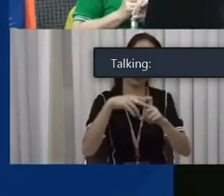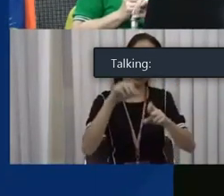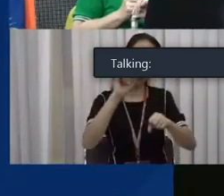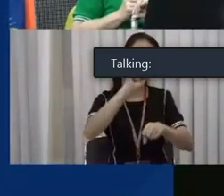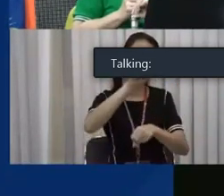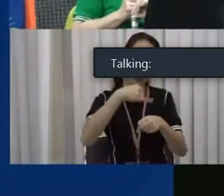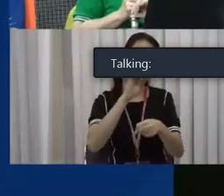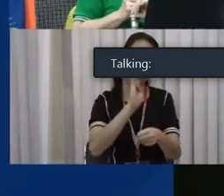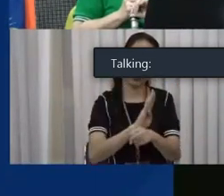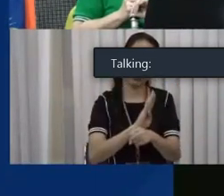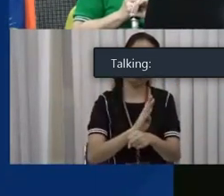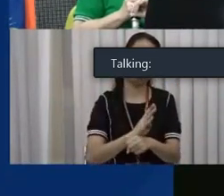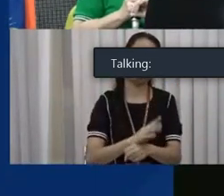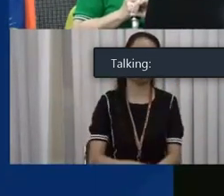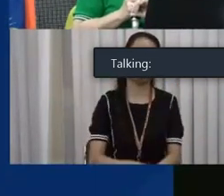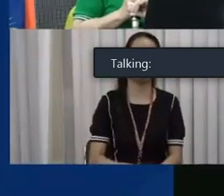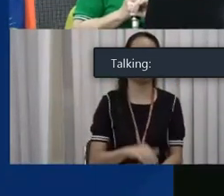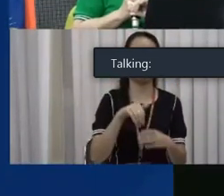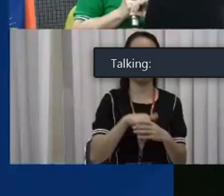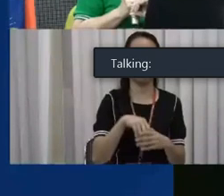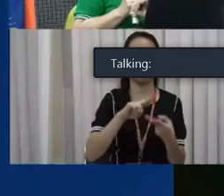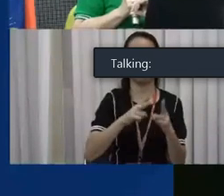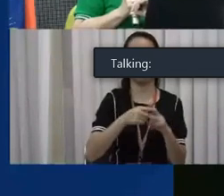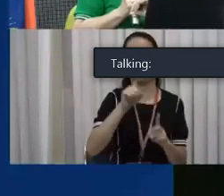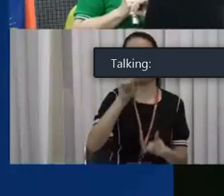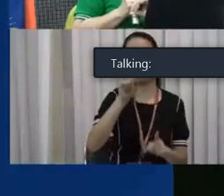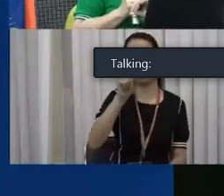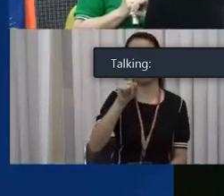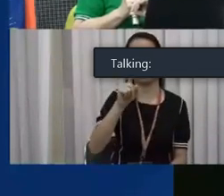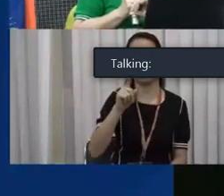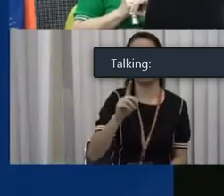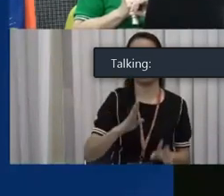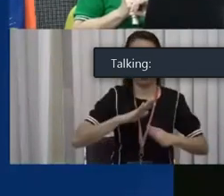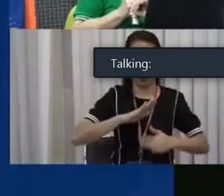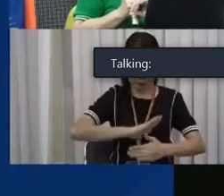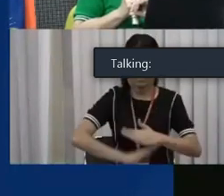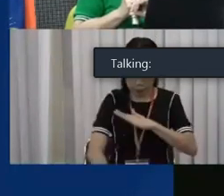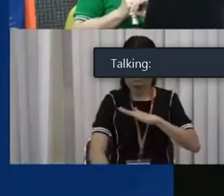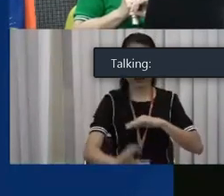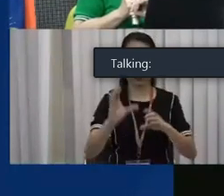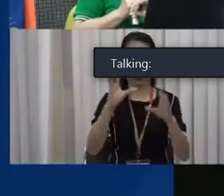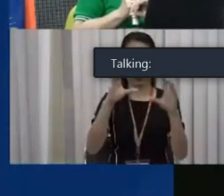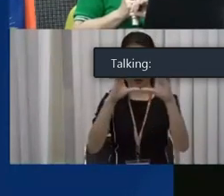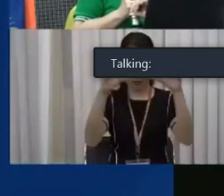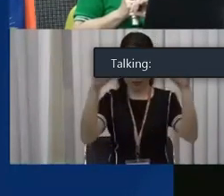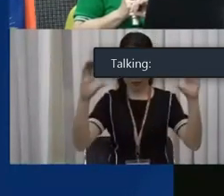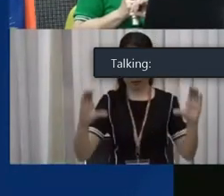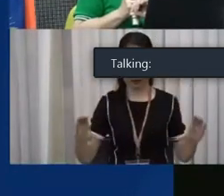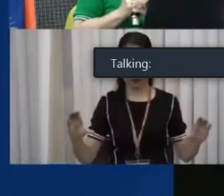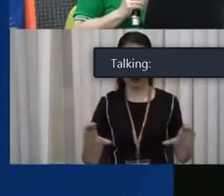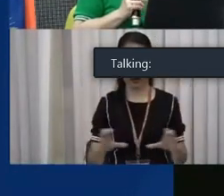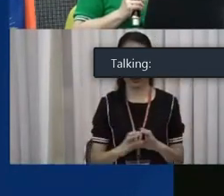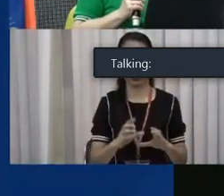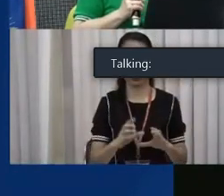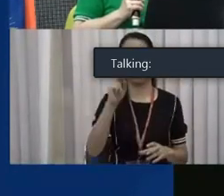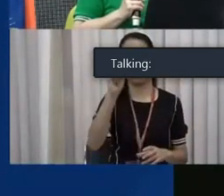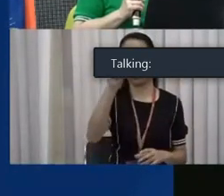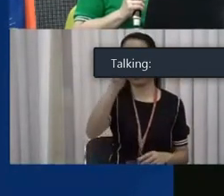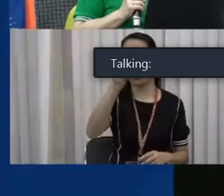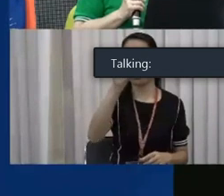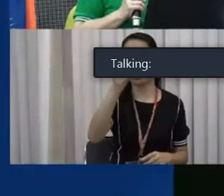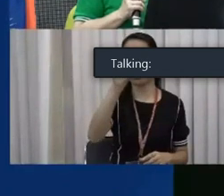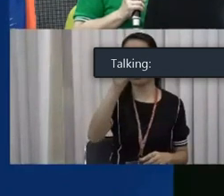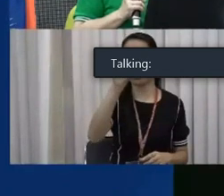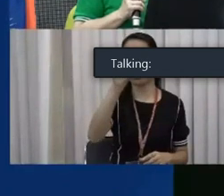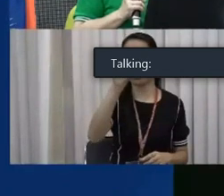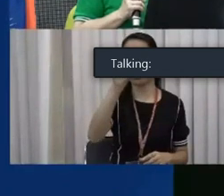sa og trabaho. We have here biodata or resume. Birth certificate, no, authenticated by PSA